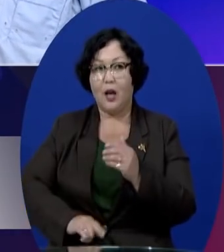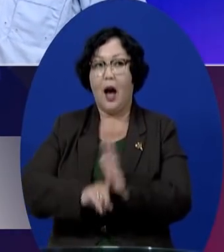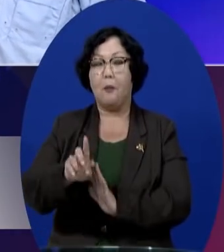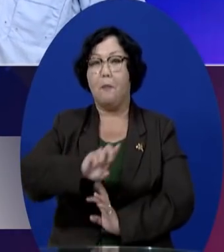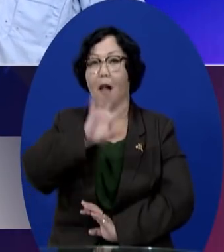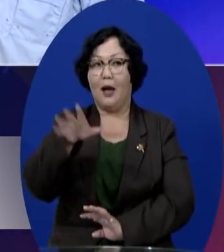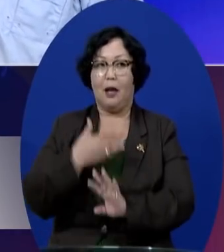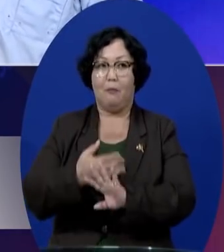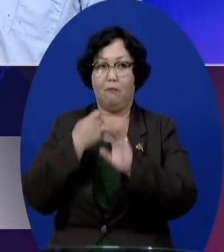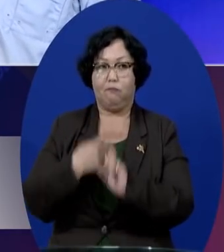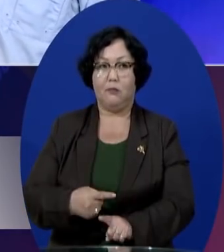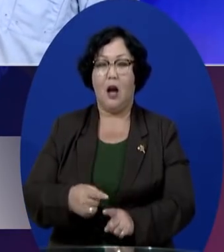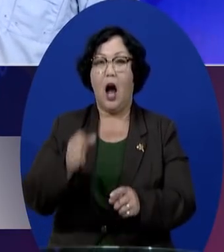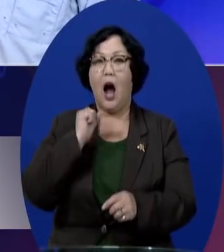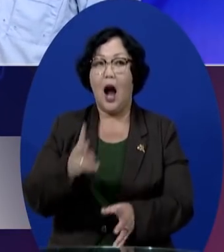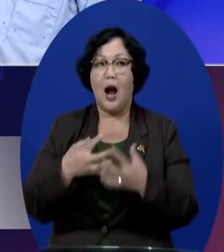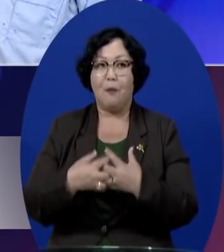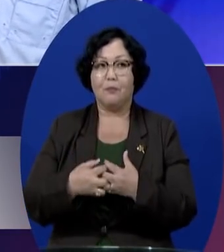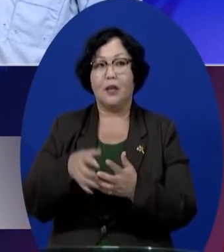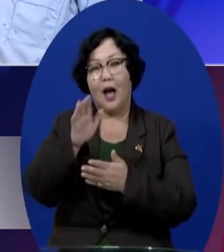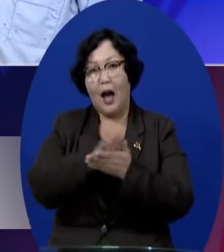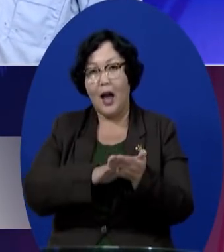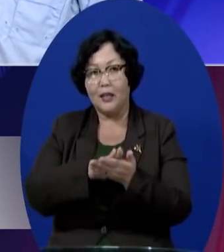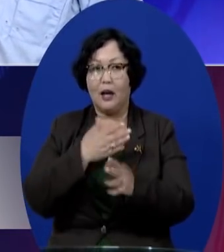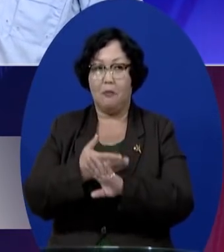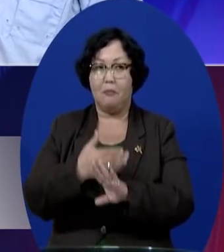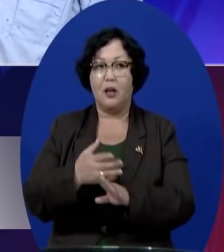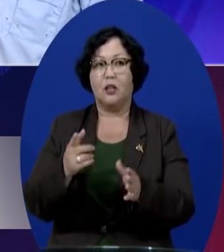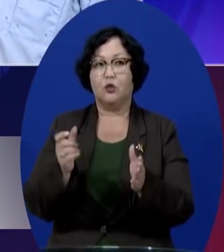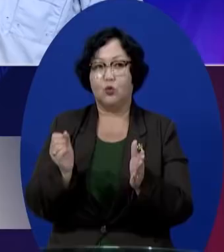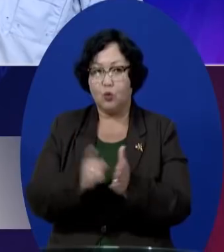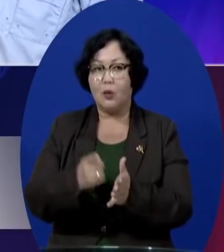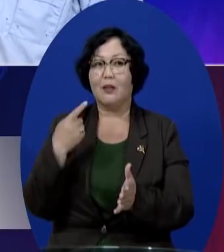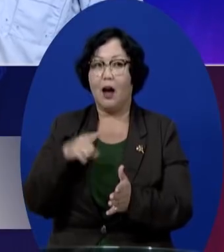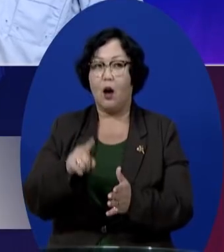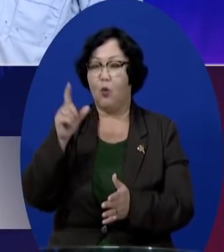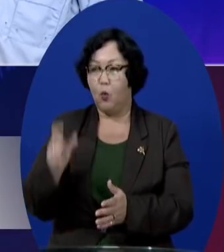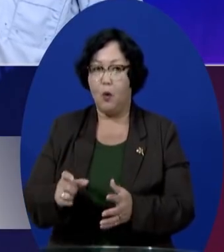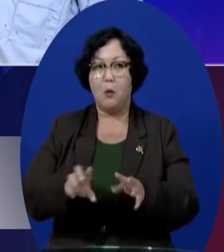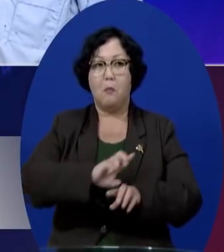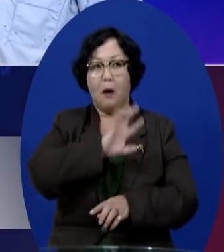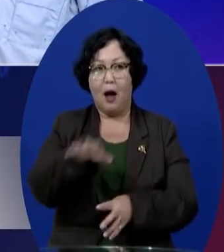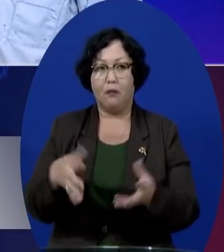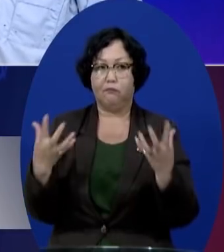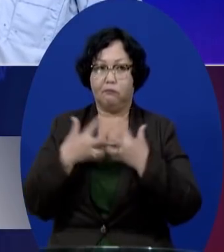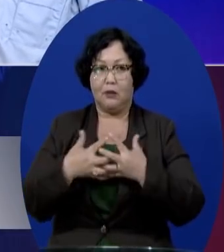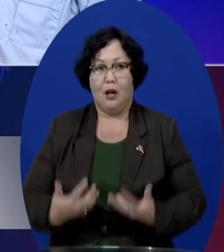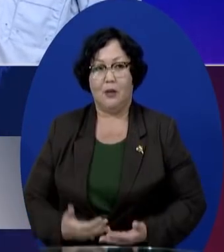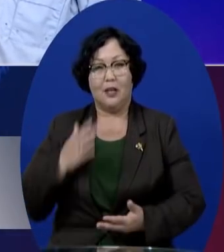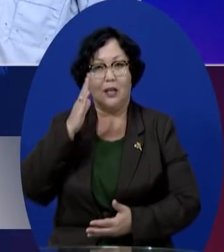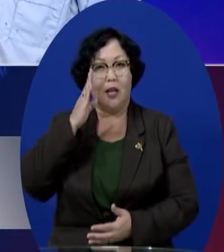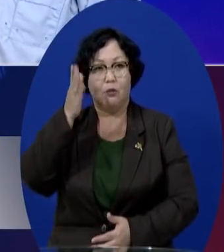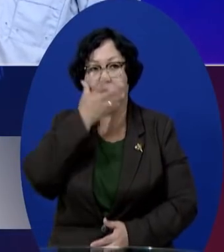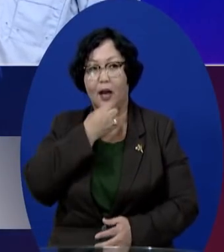хамгааллын чиглэлээр ан амьтныг хайрлахын ач тус хүн байгаль зэрлэг амьтны зохицсон амьдрах тэр сайхан ирээдүйн тухай